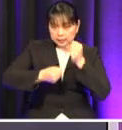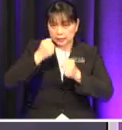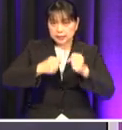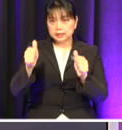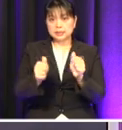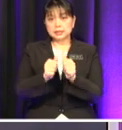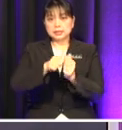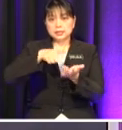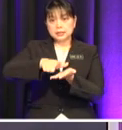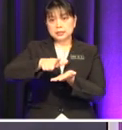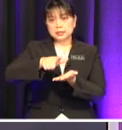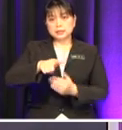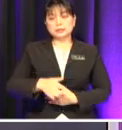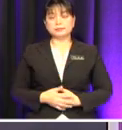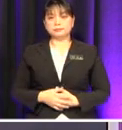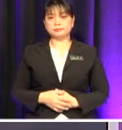dapat